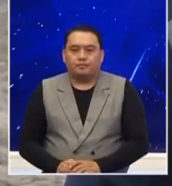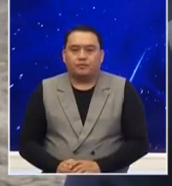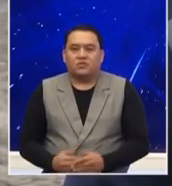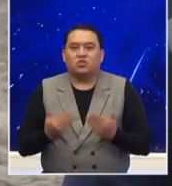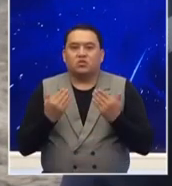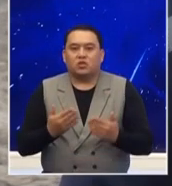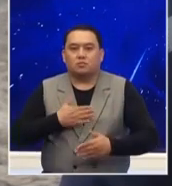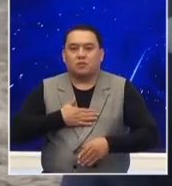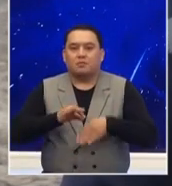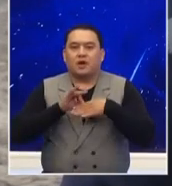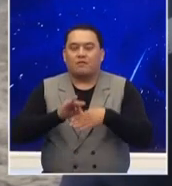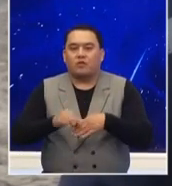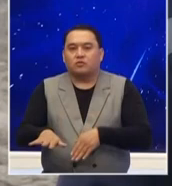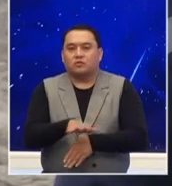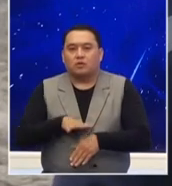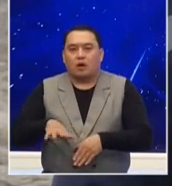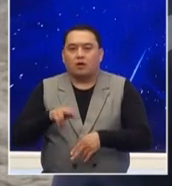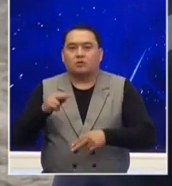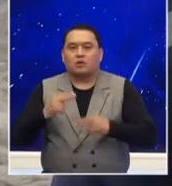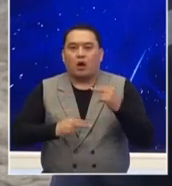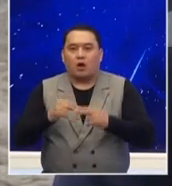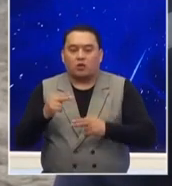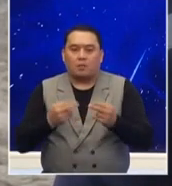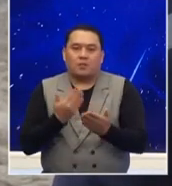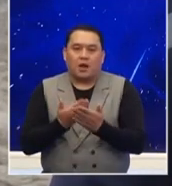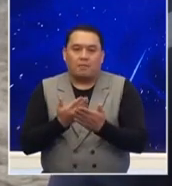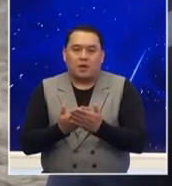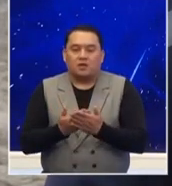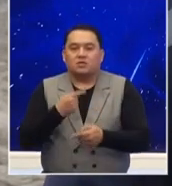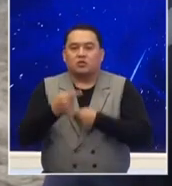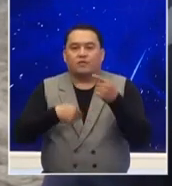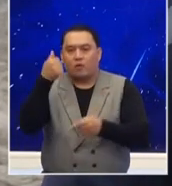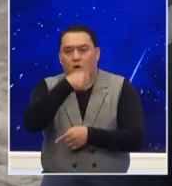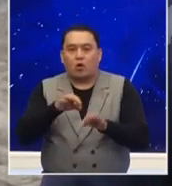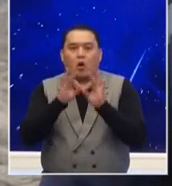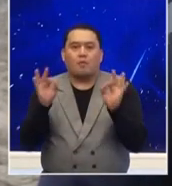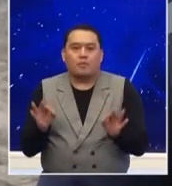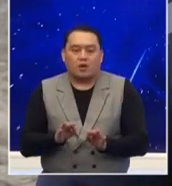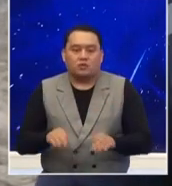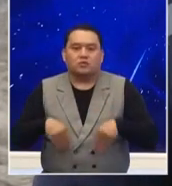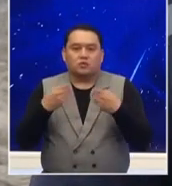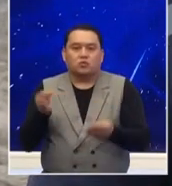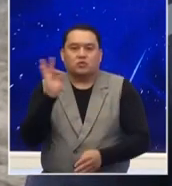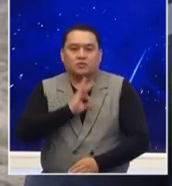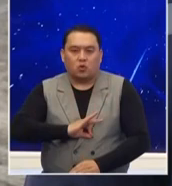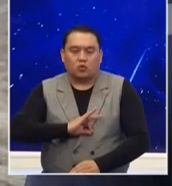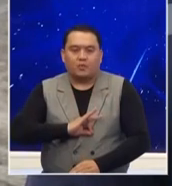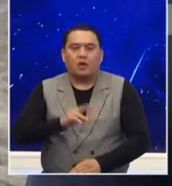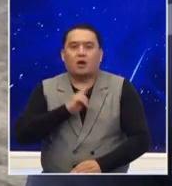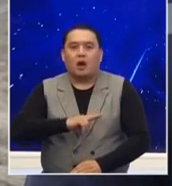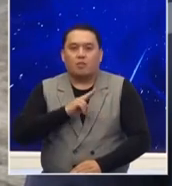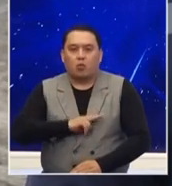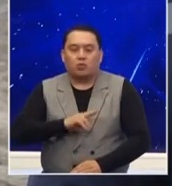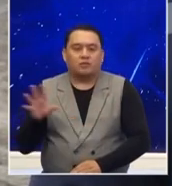Сейчас мы ведем строительство площадки для мини-футбола. Предположительно, к концу года этот объект уже сдадим в эксплуатацию. Работа